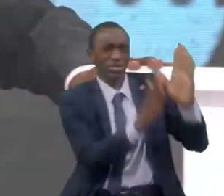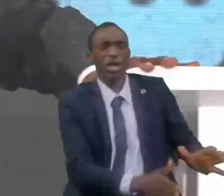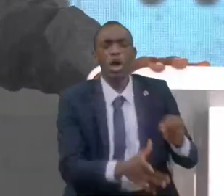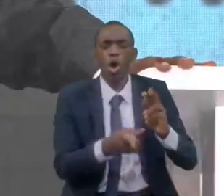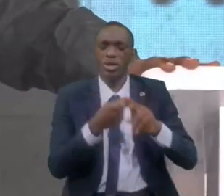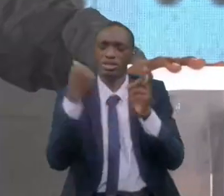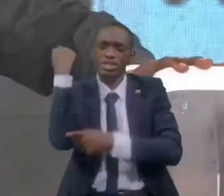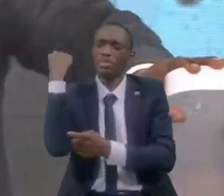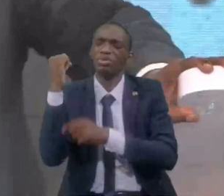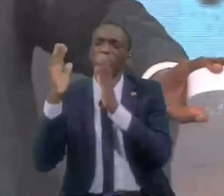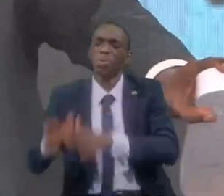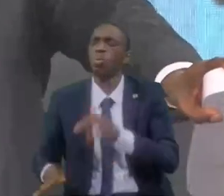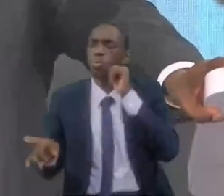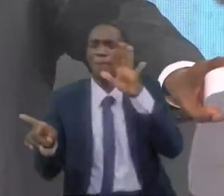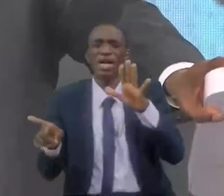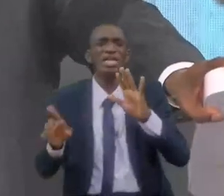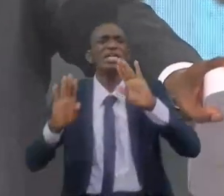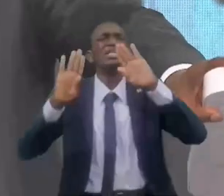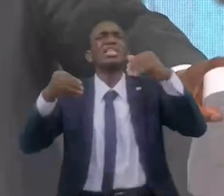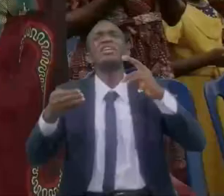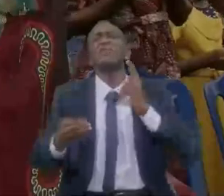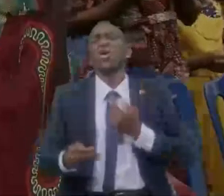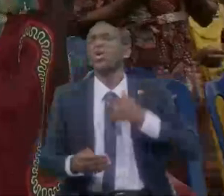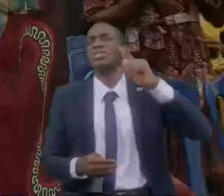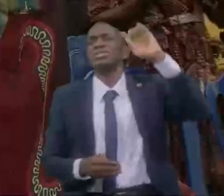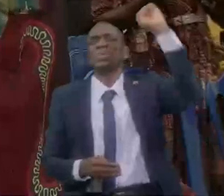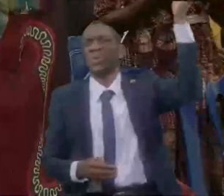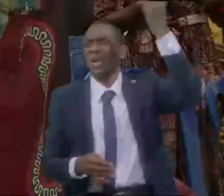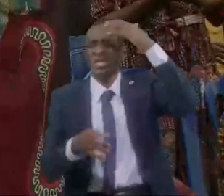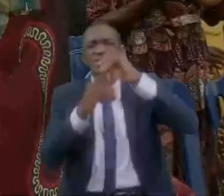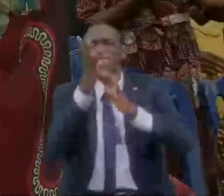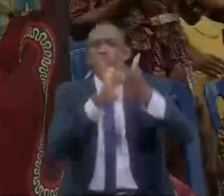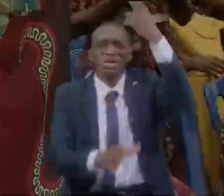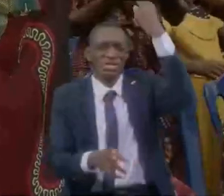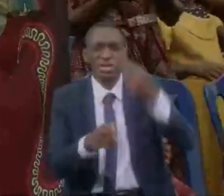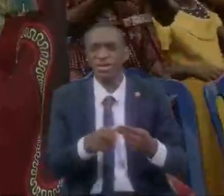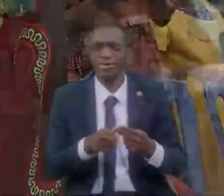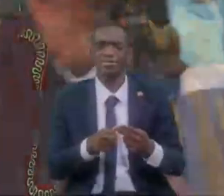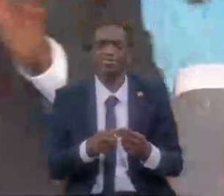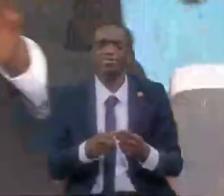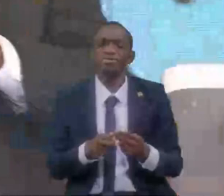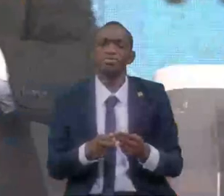Devant un tentateur, une tentatrice, donne-nous cette grâce au nom de Jésus.